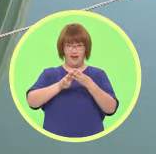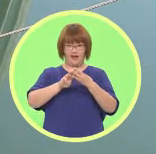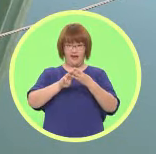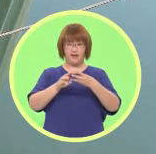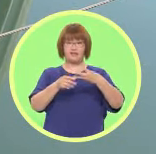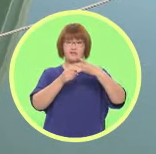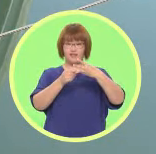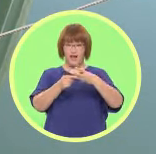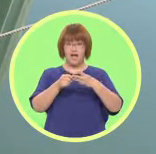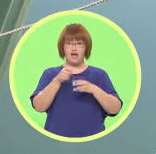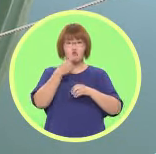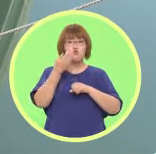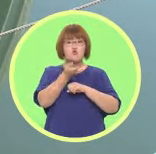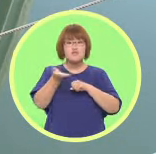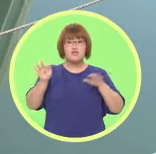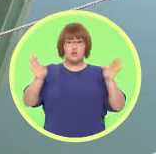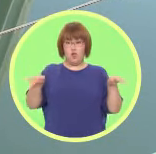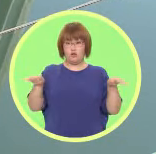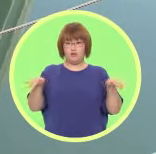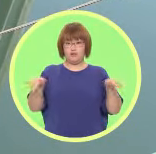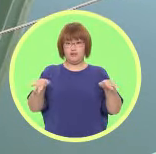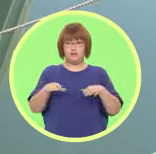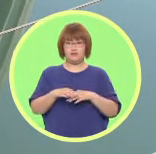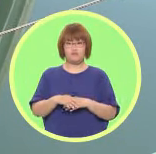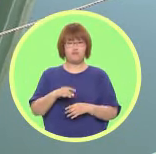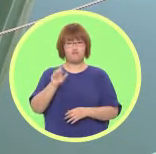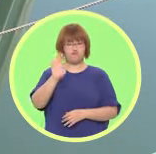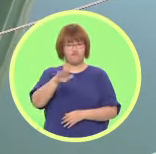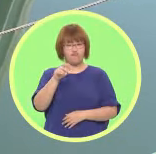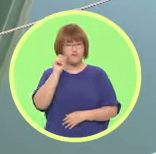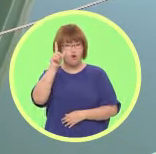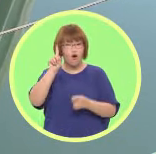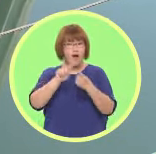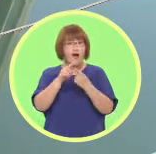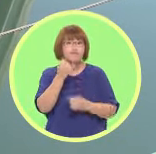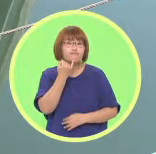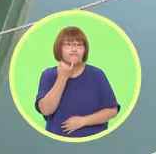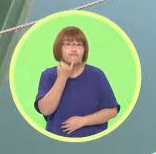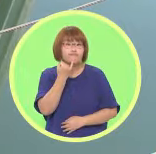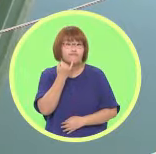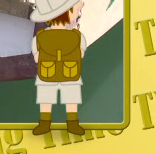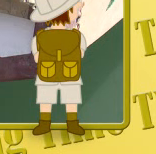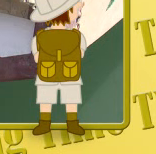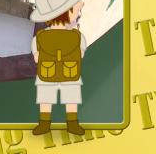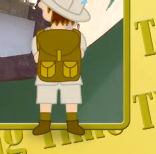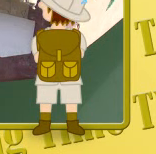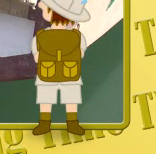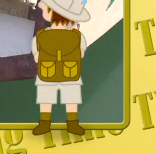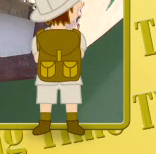田、3海鳥。野々村さん、直感で当てちゃってください。